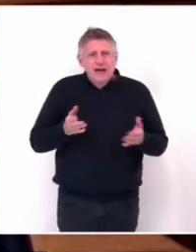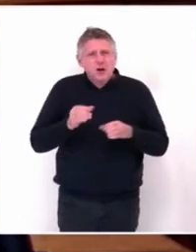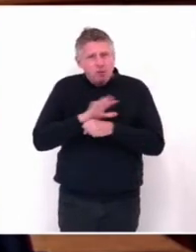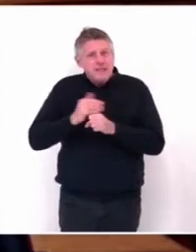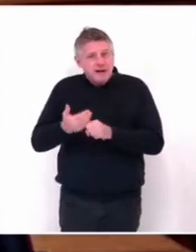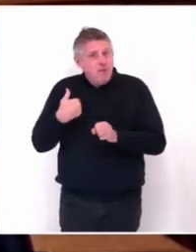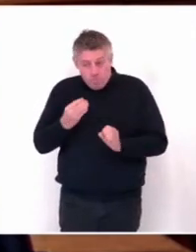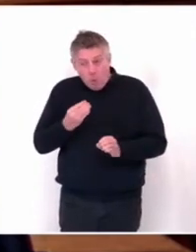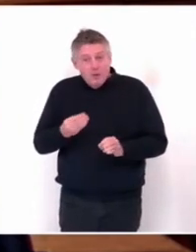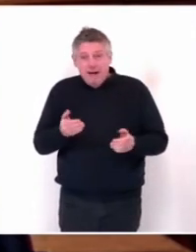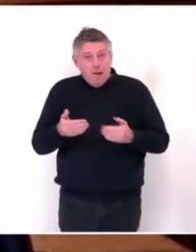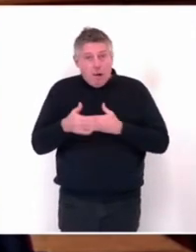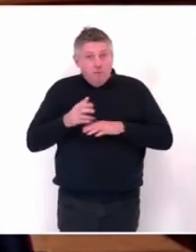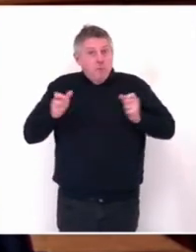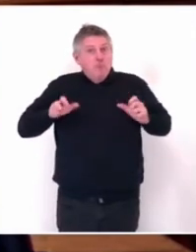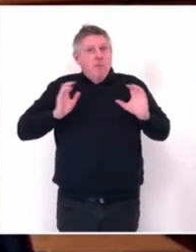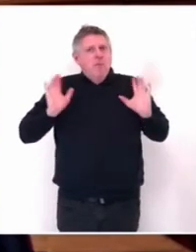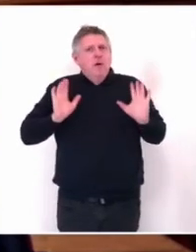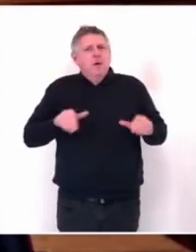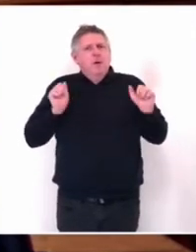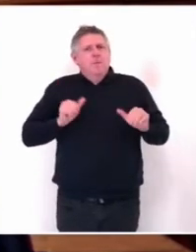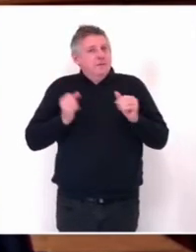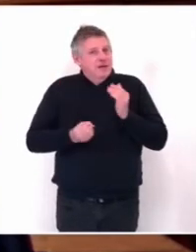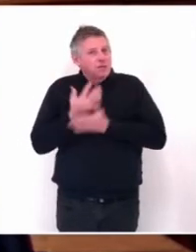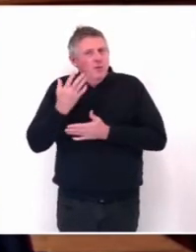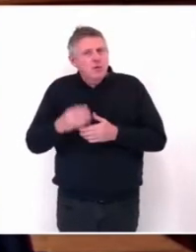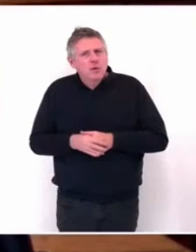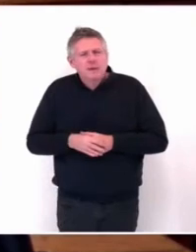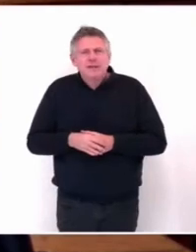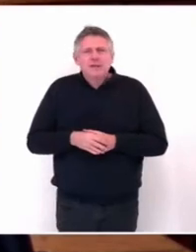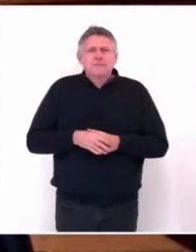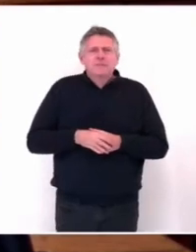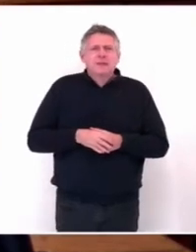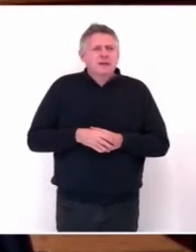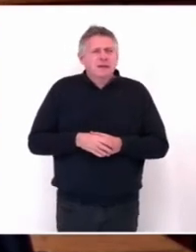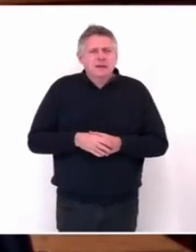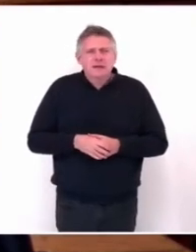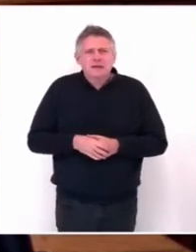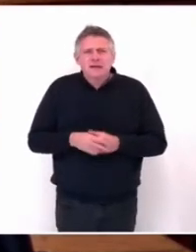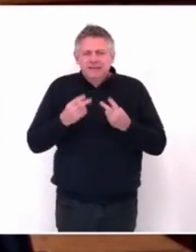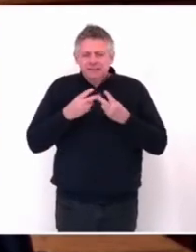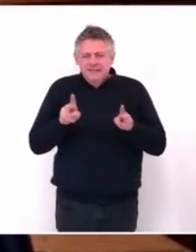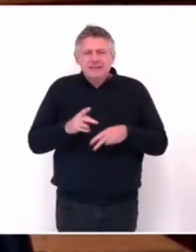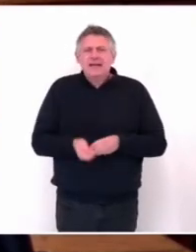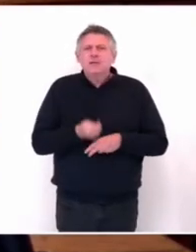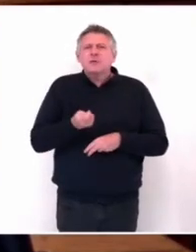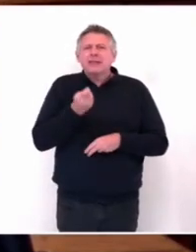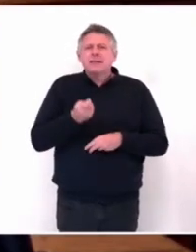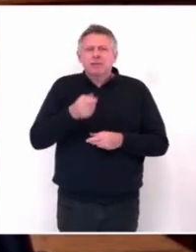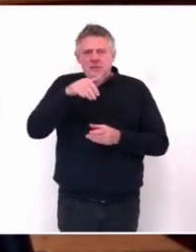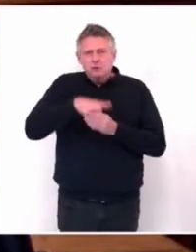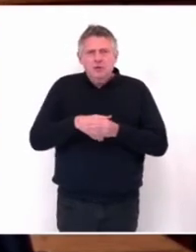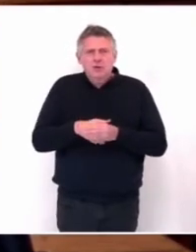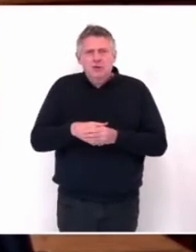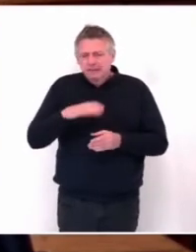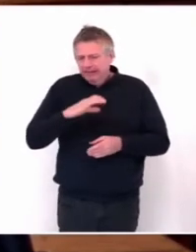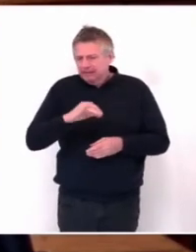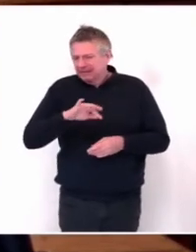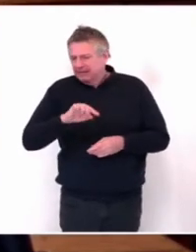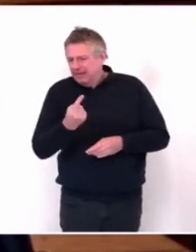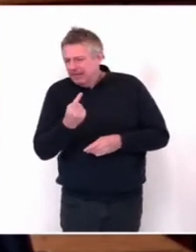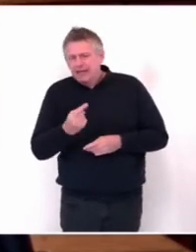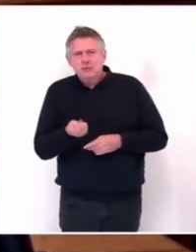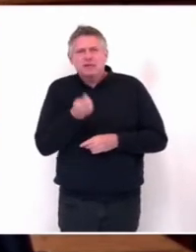sont extrêmement nouveaux. Ensuite, la cité éducative. J'ai dit dans mon intervention que c'était une chose formidable, que c'était formidable la